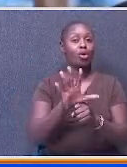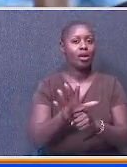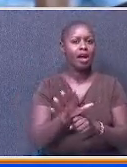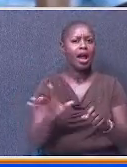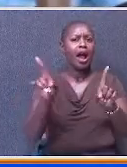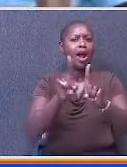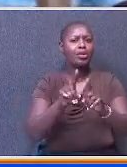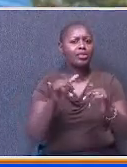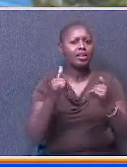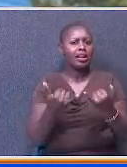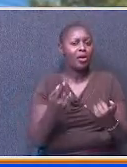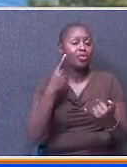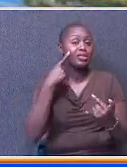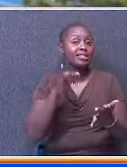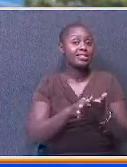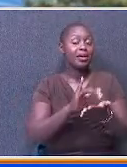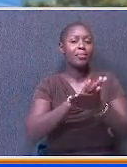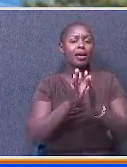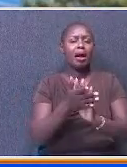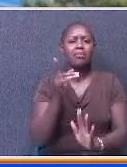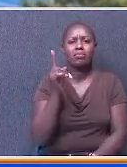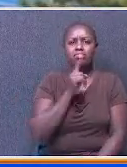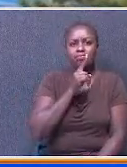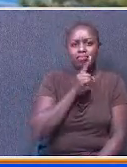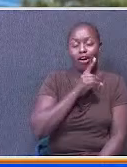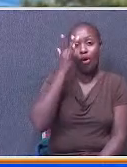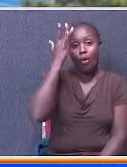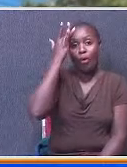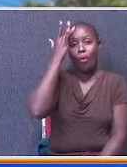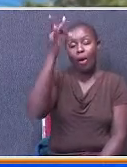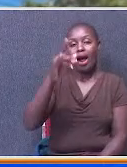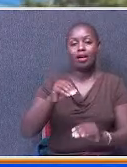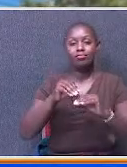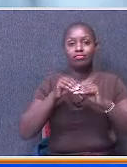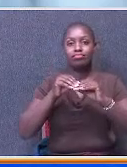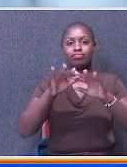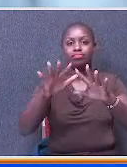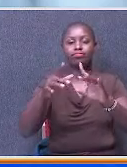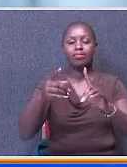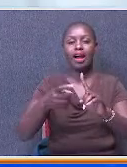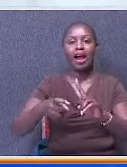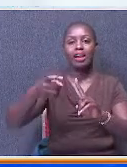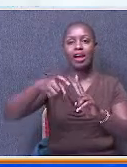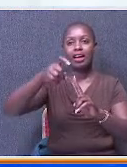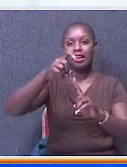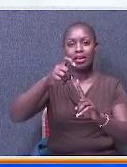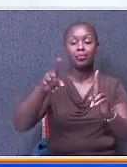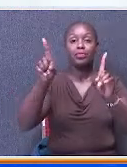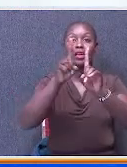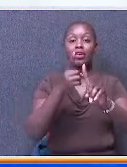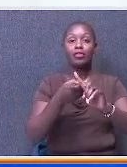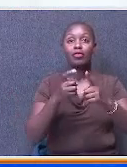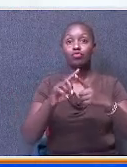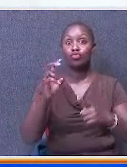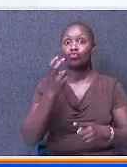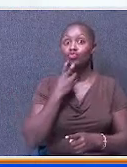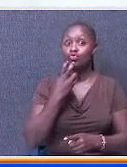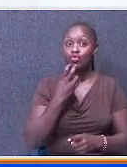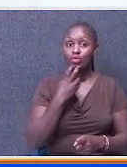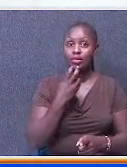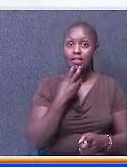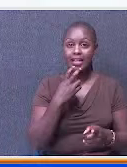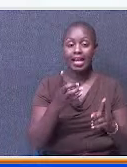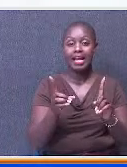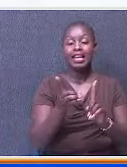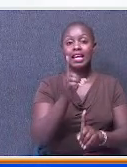huenda hali hii ikawa mbaya zaidi, kwani idadi ya maambukizi inazidi kuongezeka. Kufikia siku ya Jumanne tarehe 1 mwezi